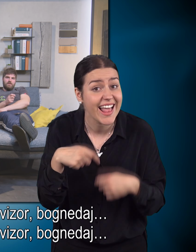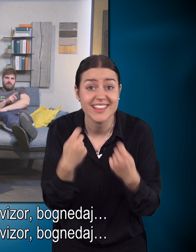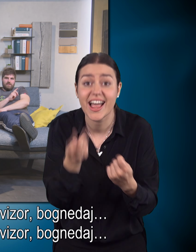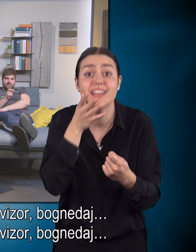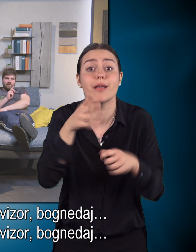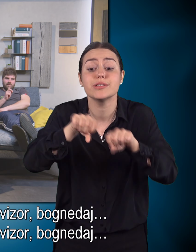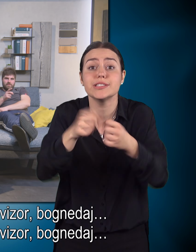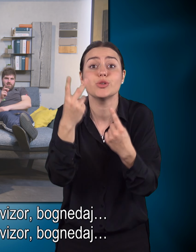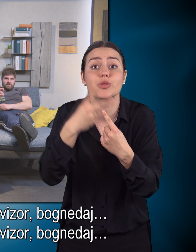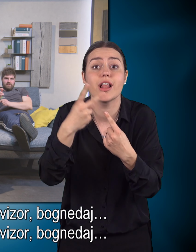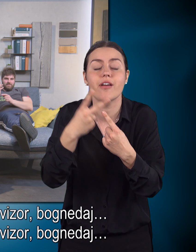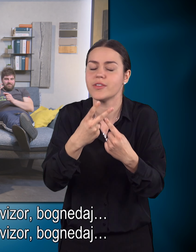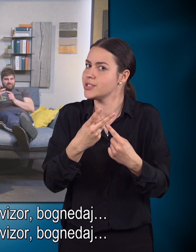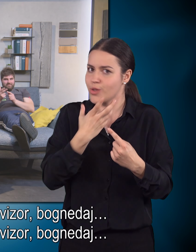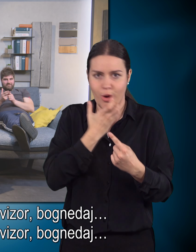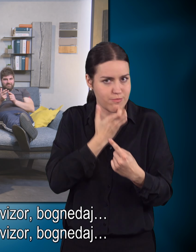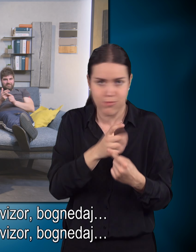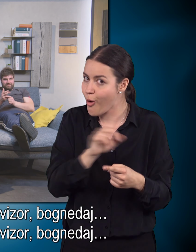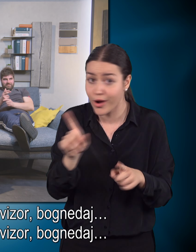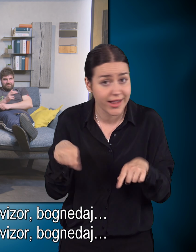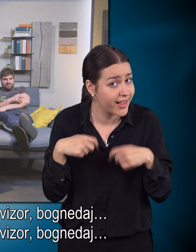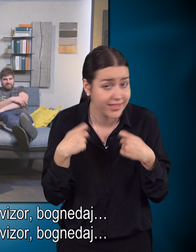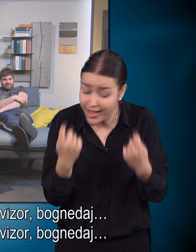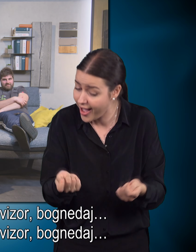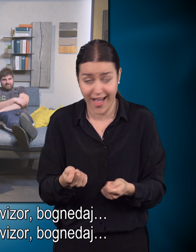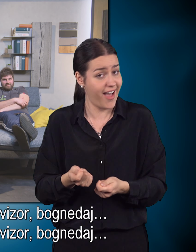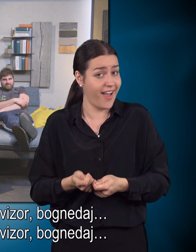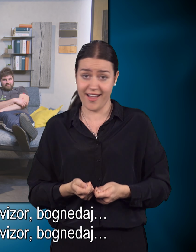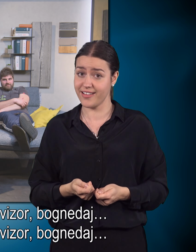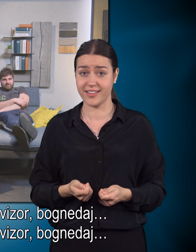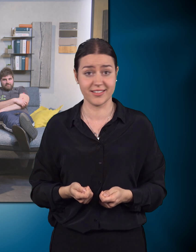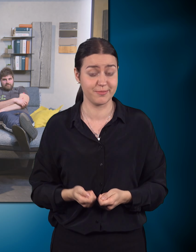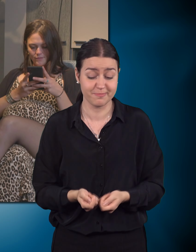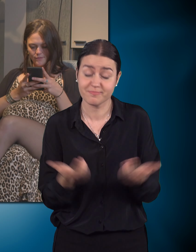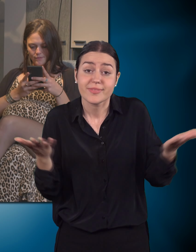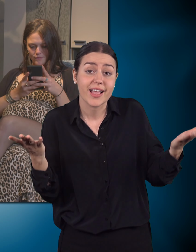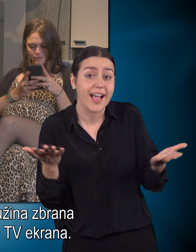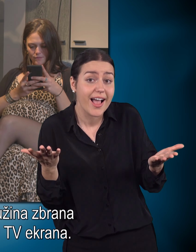Bog ne daj, da bi crklo televizor, Bog ne daj.